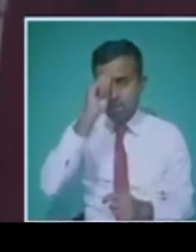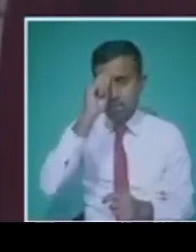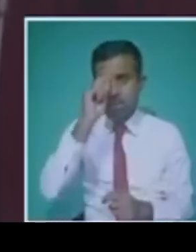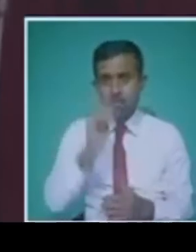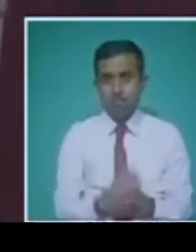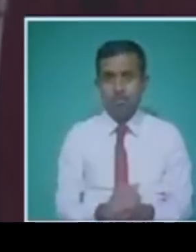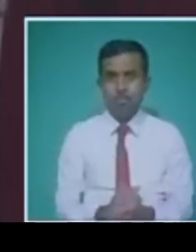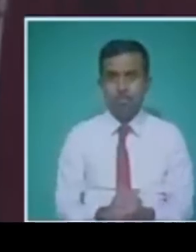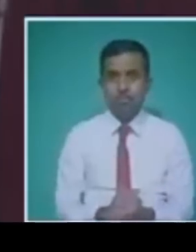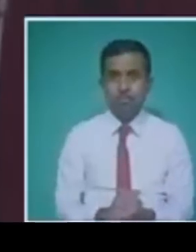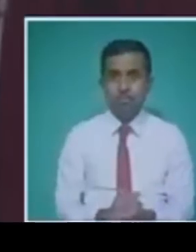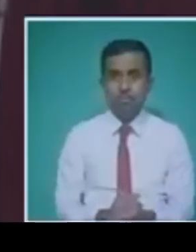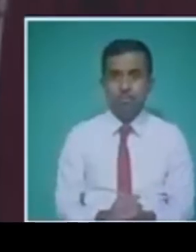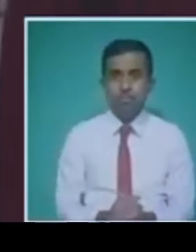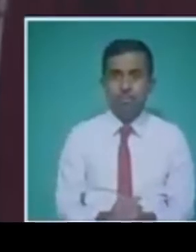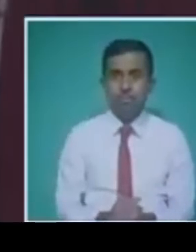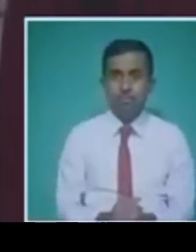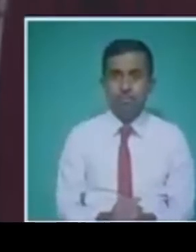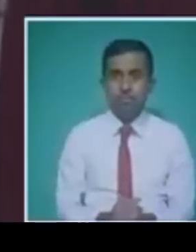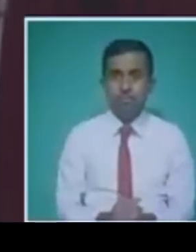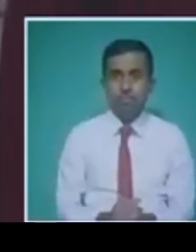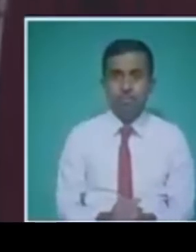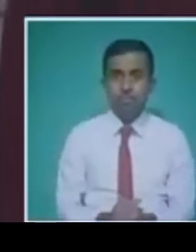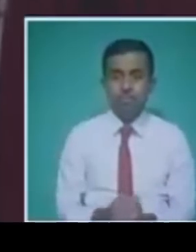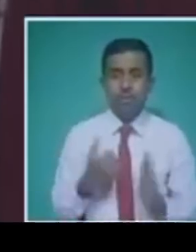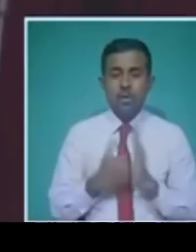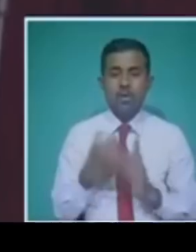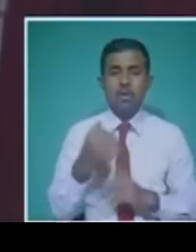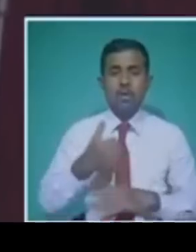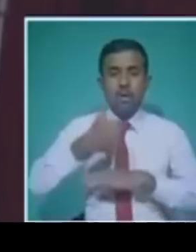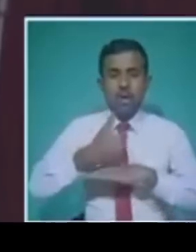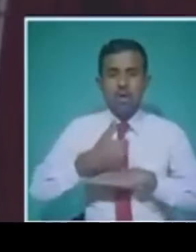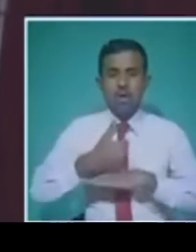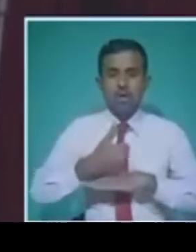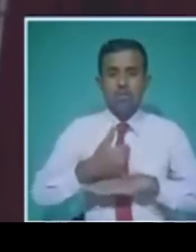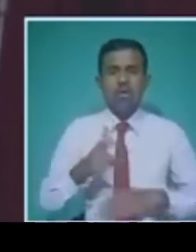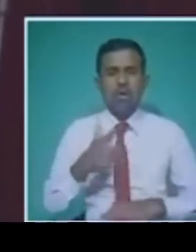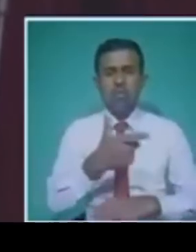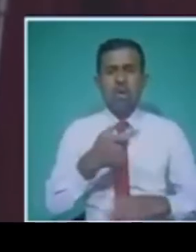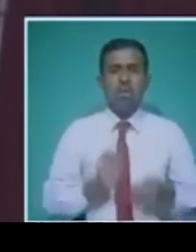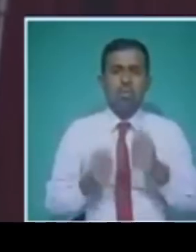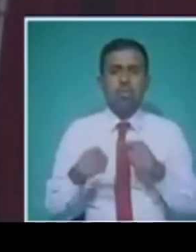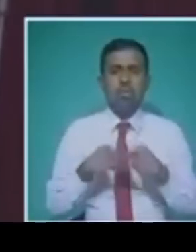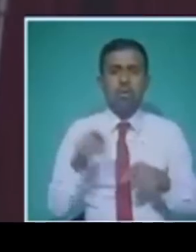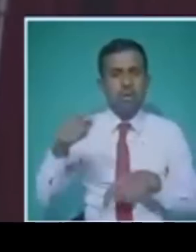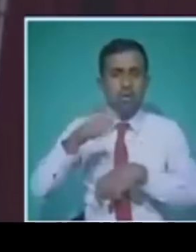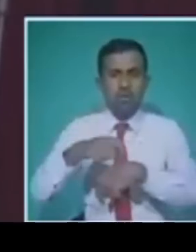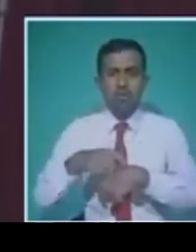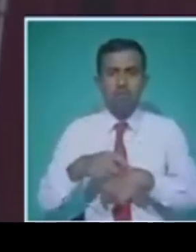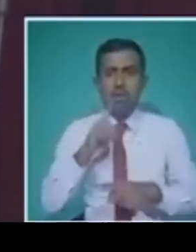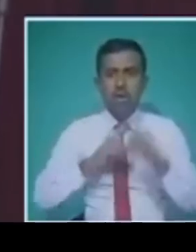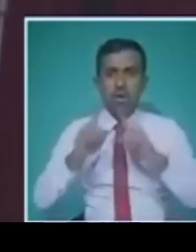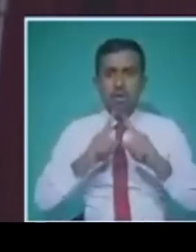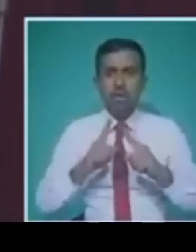ஐயோ ஐயோ, கொஞ்சம் கத்தாதீங்க. மீன் கடை அவங்களோட டைமுக்கு பேசிட்டு திரும்பி திரும்பி குறுக்கா குறுக்கா கத்திக்கொண்டு இருக்கிறீங்கல்ல, எல்லாருக்கும் சான்ஸ் கொடுங்க